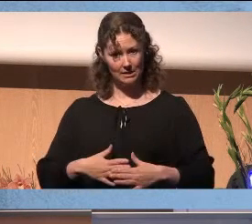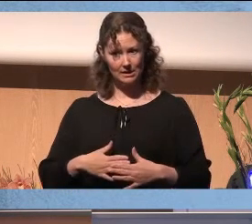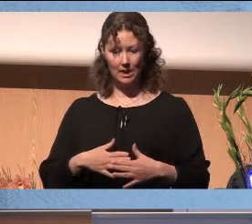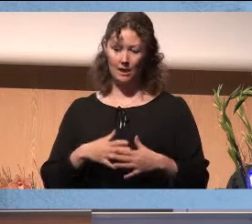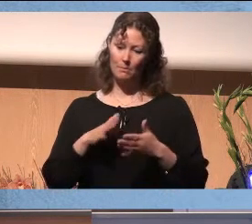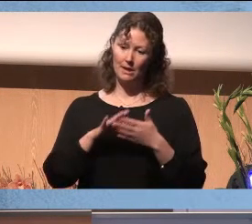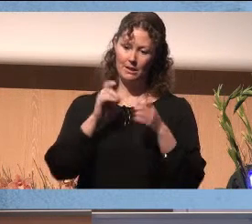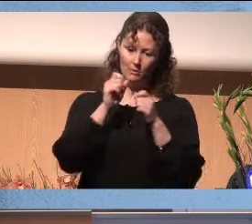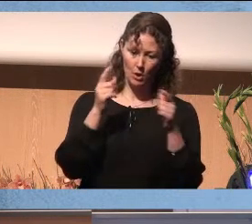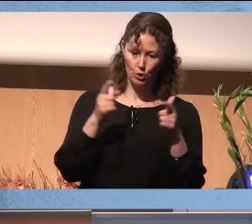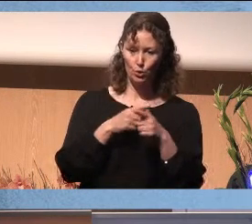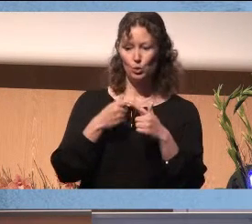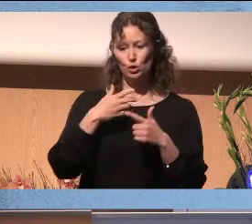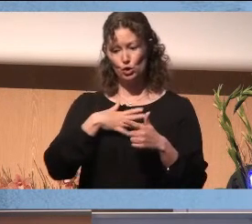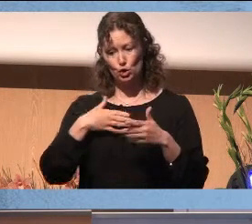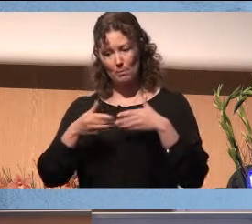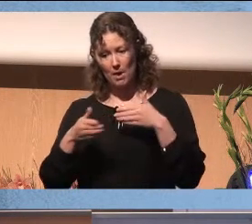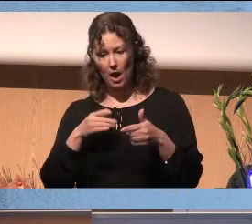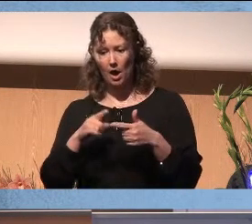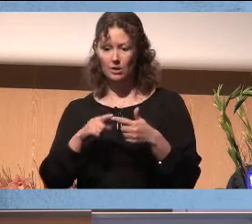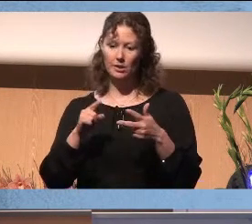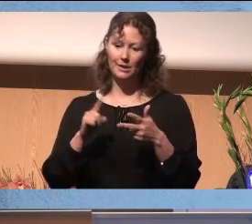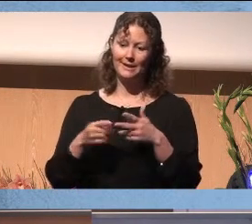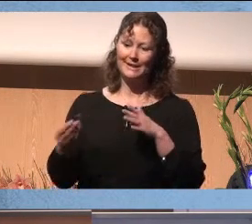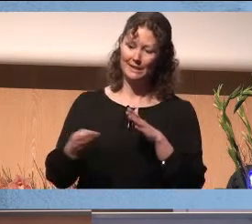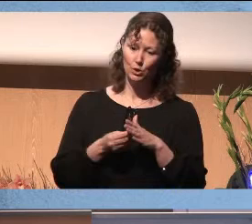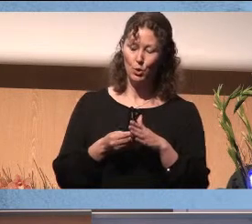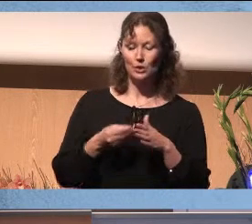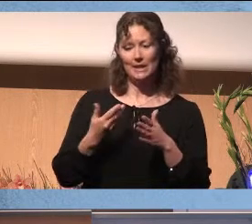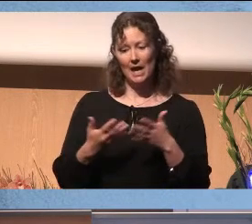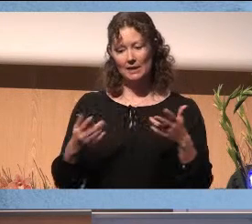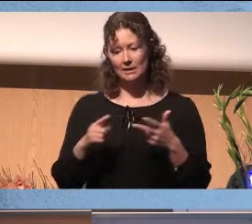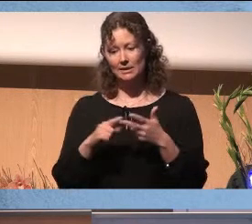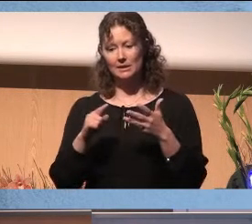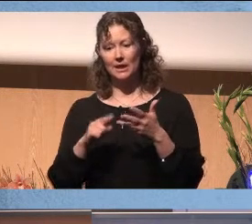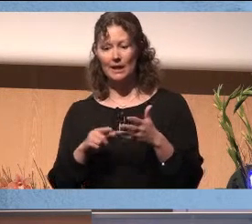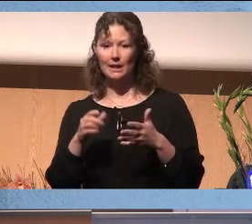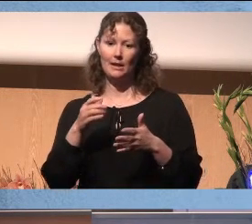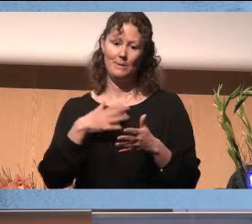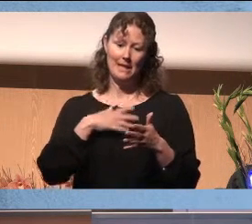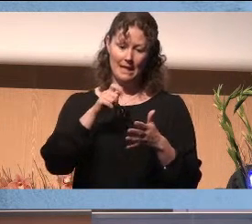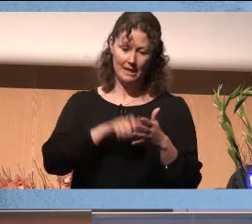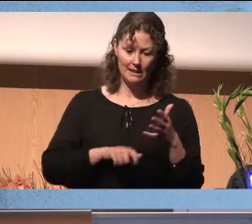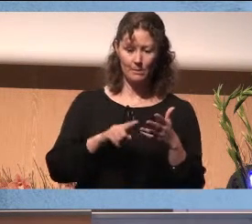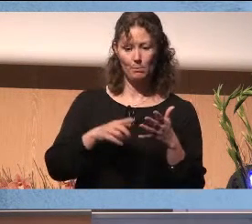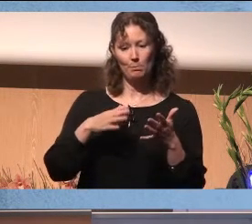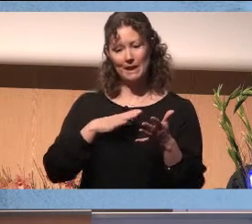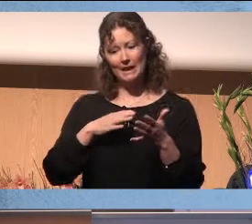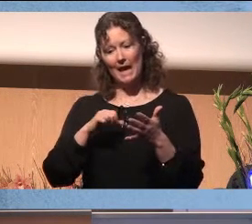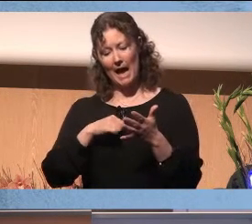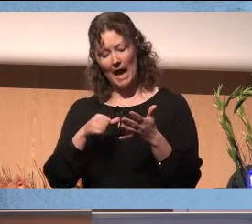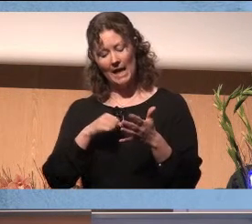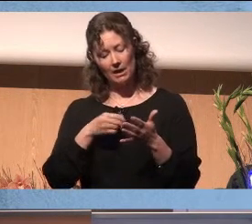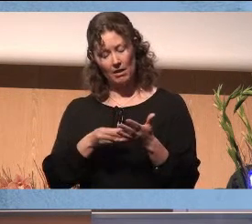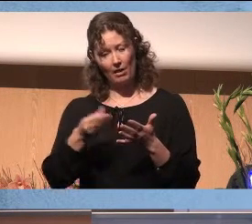med informasjon om sykdom og behandling, innsynstjenester, type mine resepter, mine egenandeler, mine vaksiner.